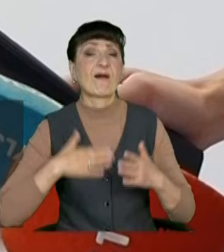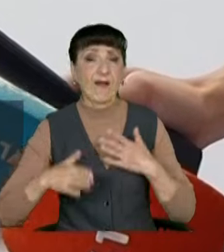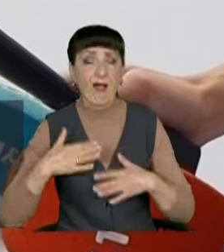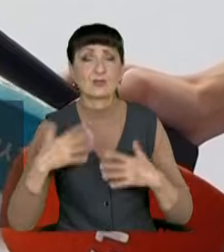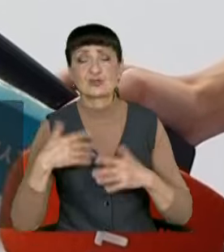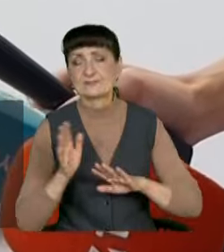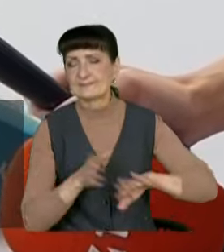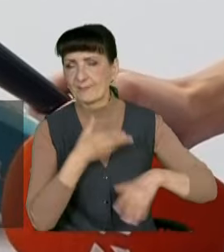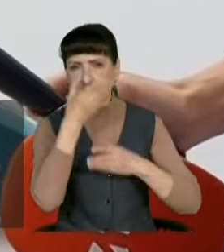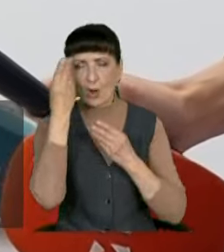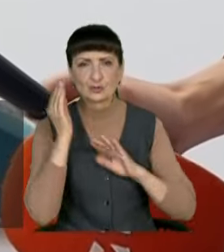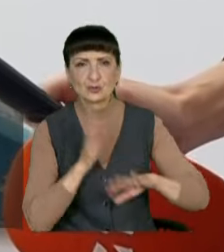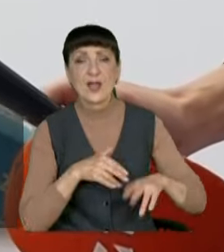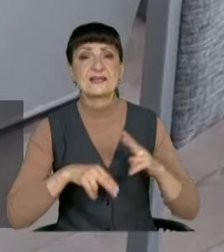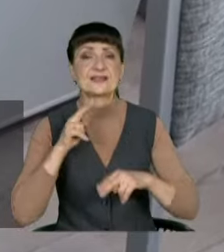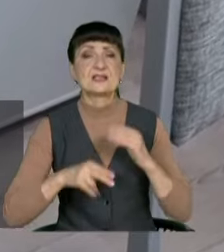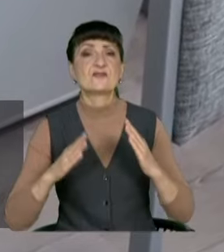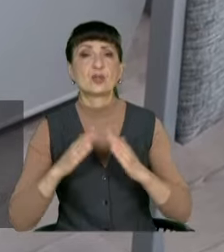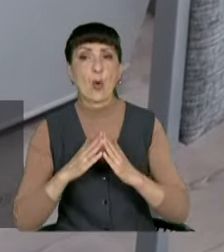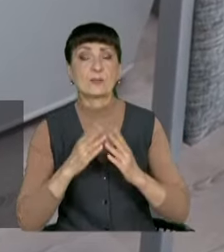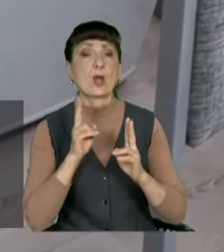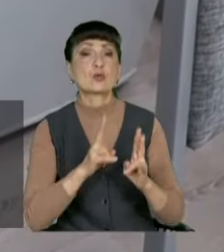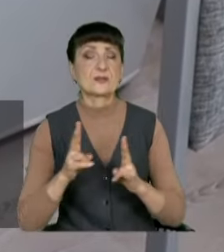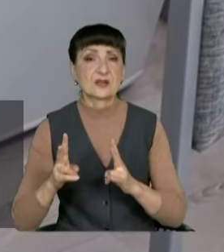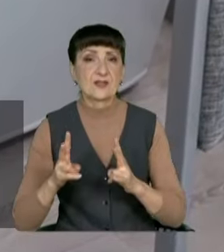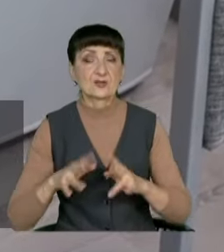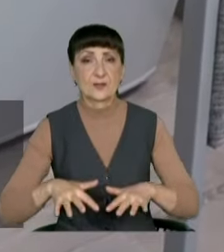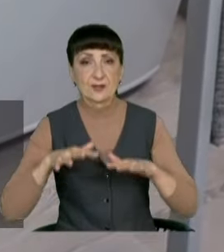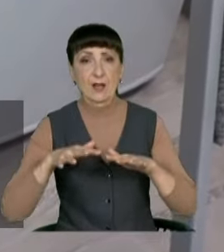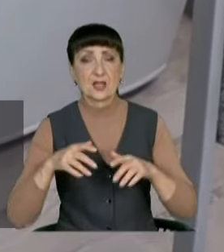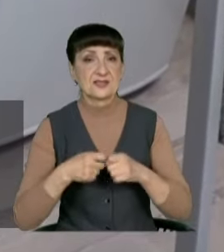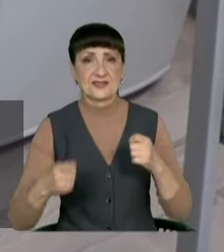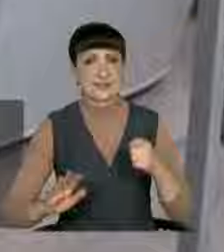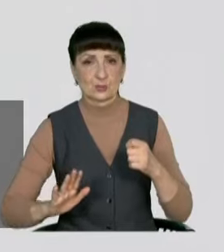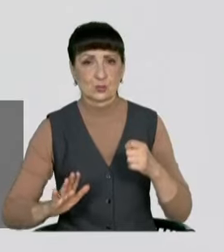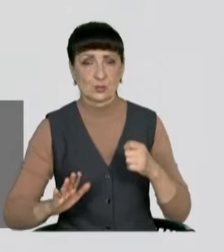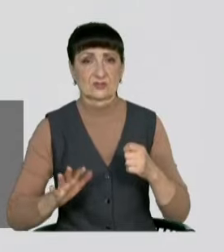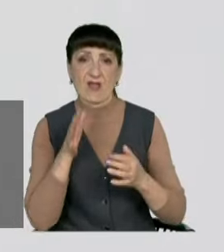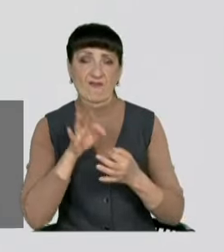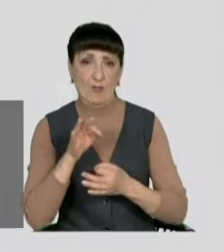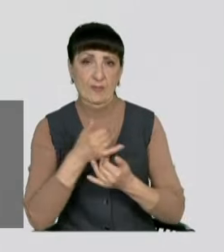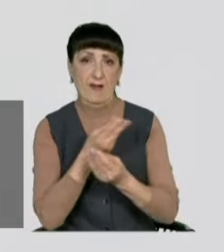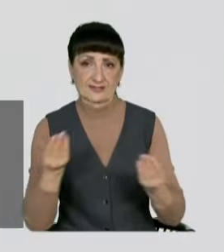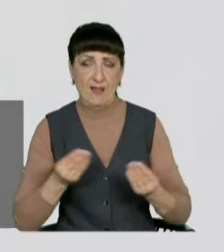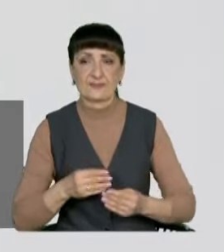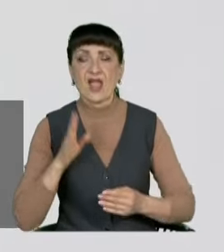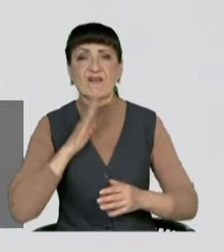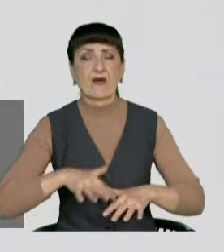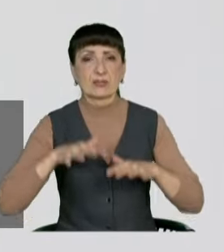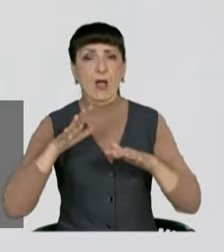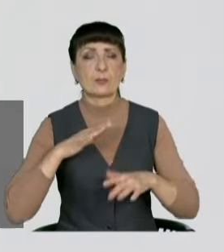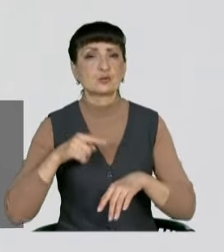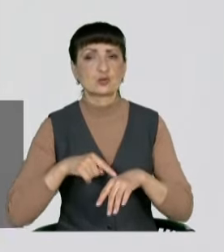это осталось позади, и строительство домов для пострадавших от паводков не затянулось. Когда вода пришла, были